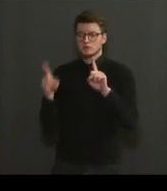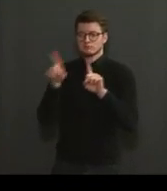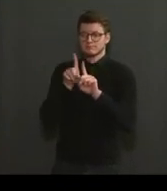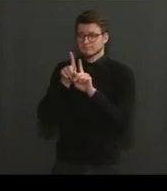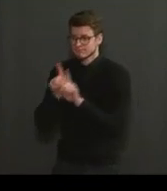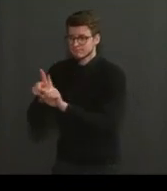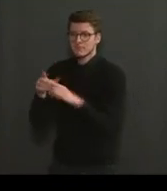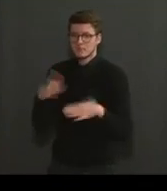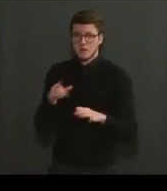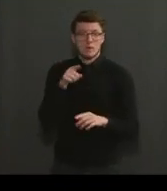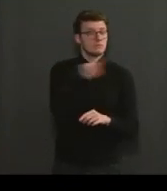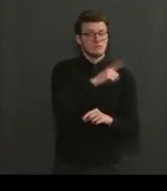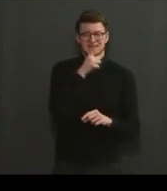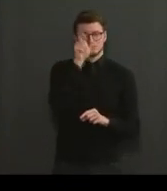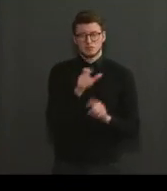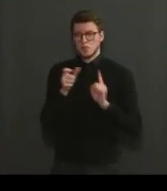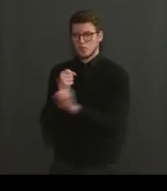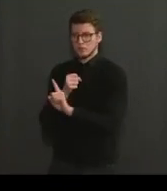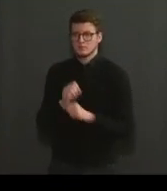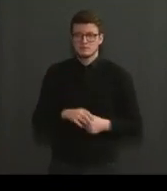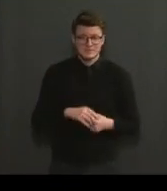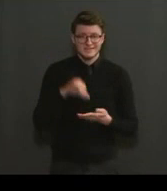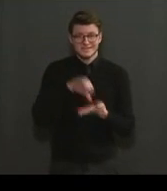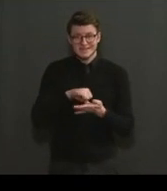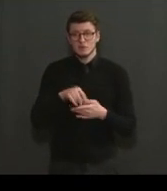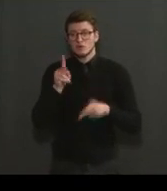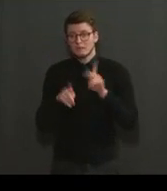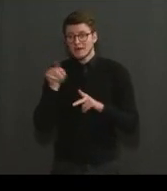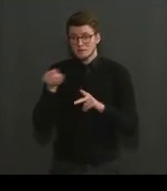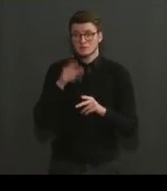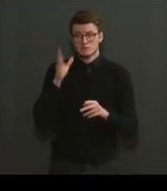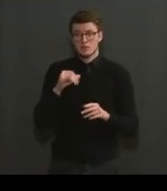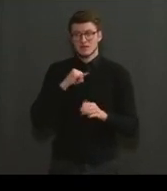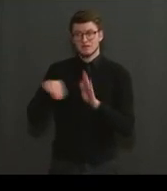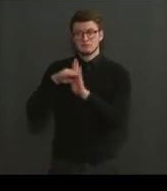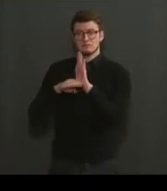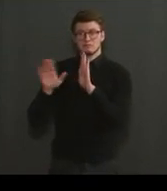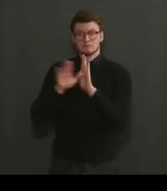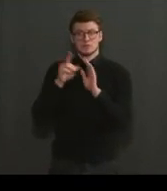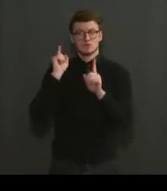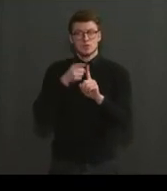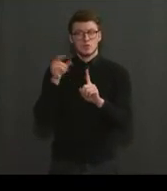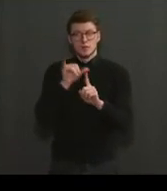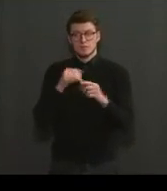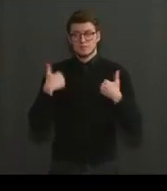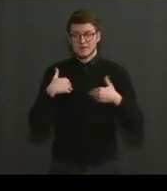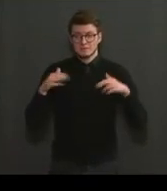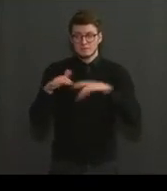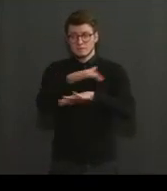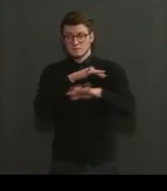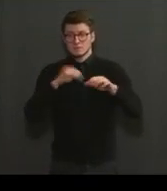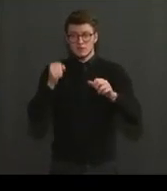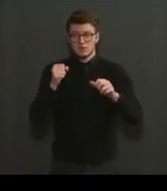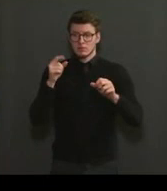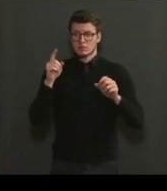Lokale overheden en handelaars zullen ook de nodige maatregelen nemen om aan crowd control te doen. Denk bijvoorbeeld aan looprichtingen in winkelstraat of